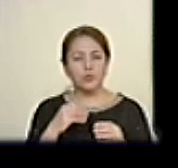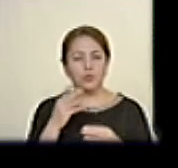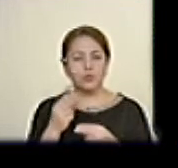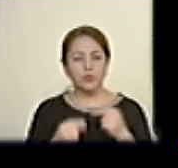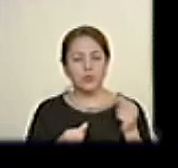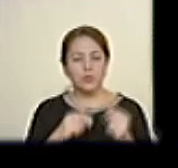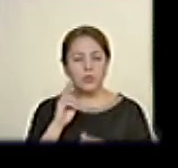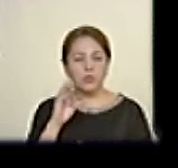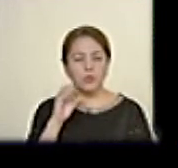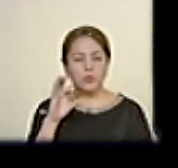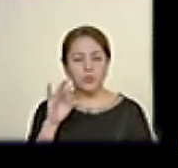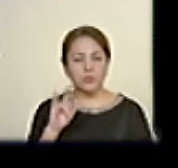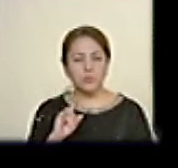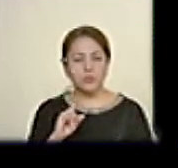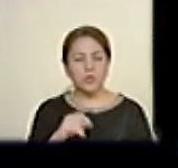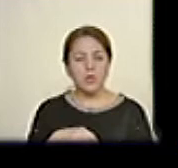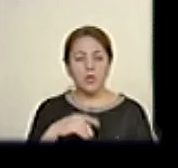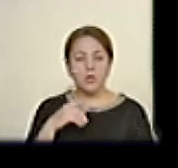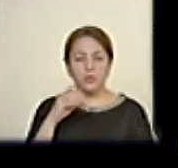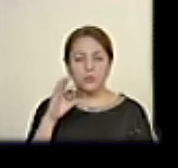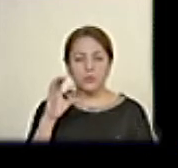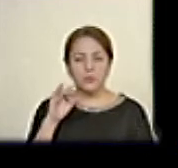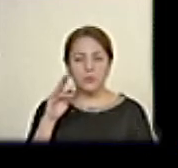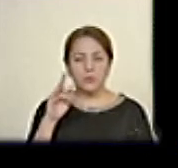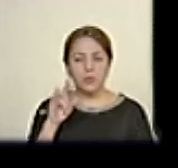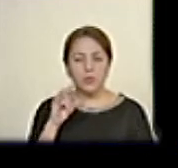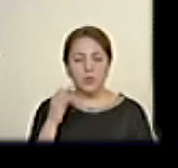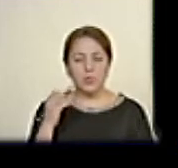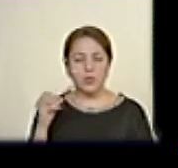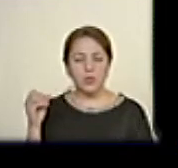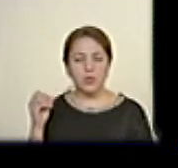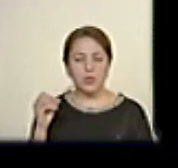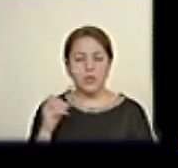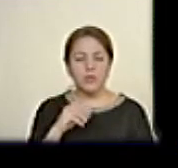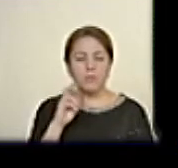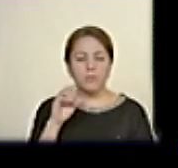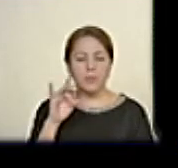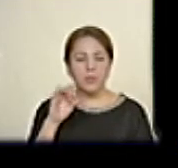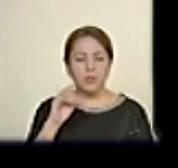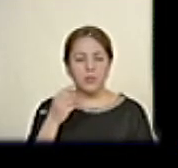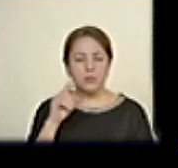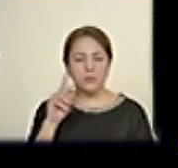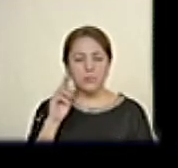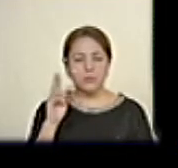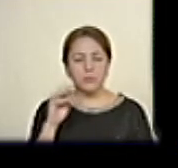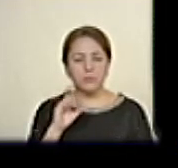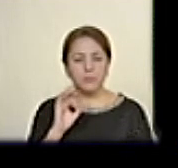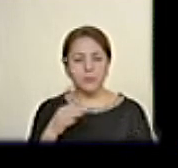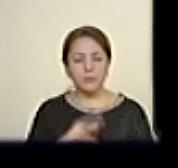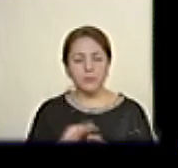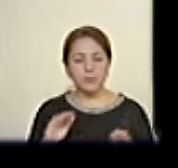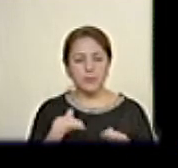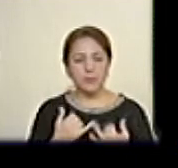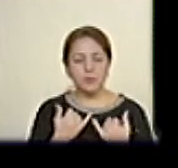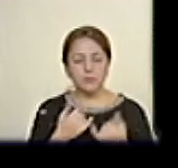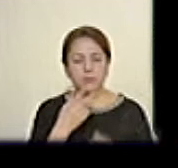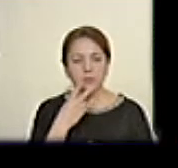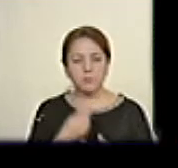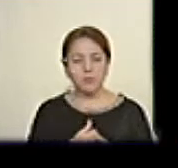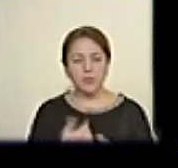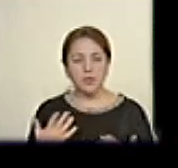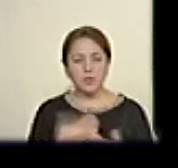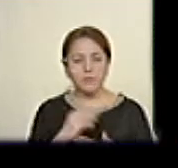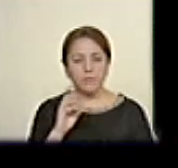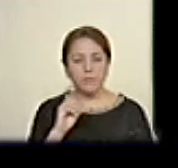сонные березки. Верно, ребята. А теперь посмотрим, какие